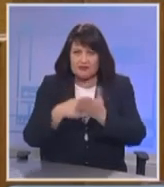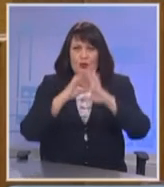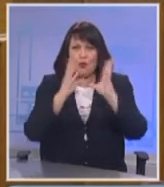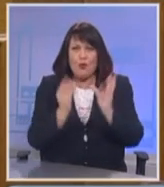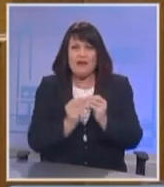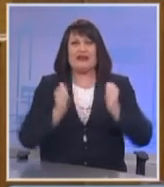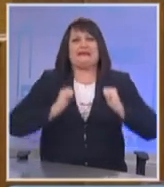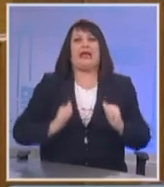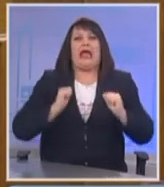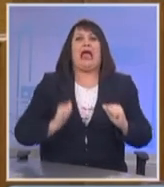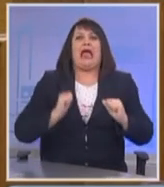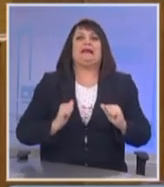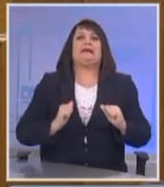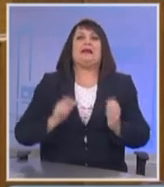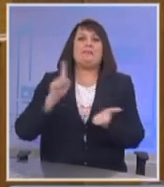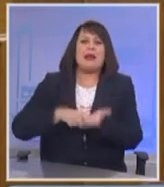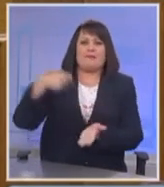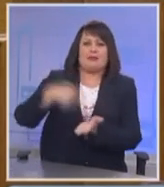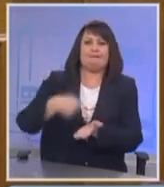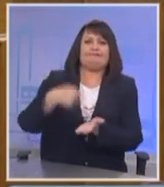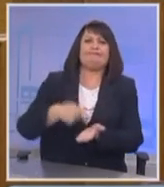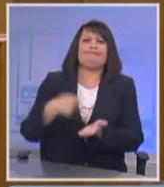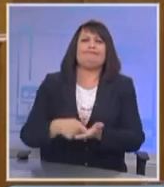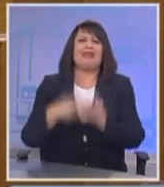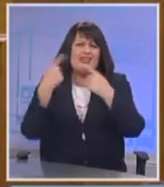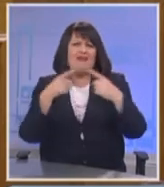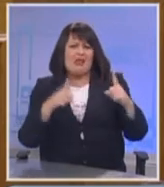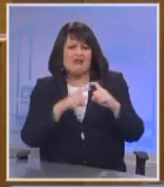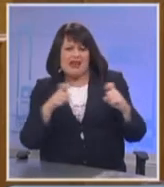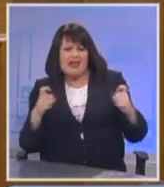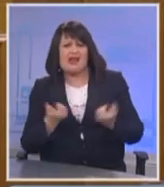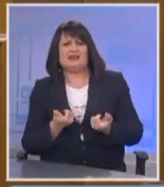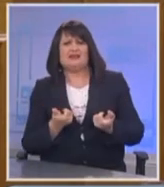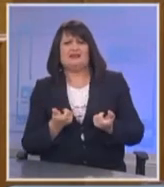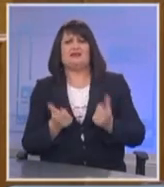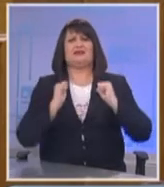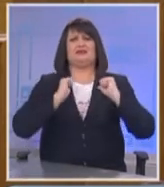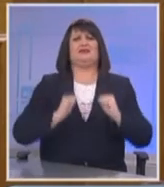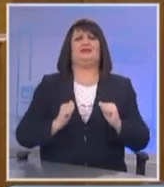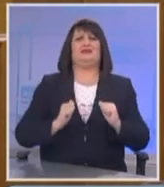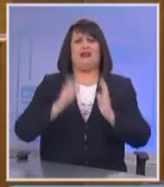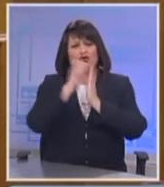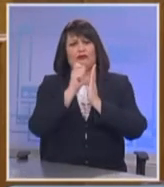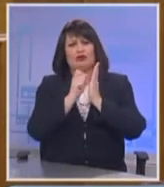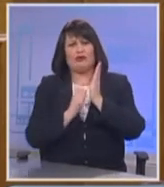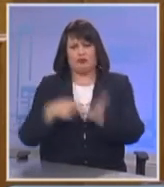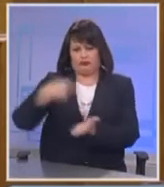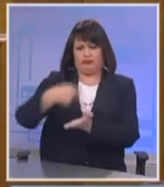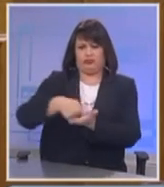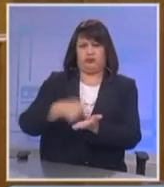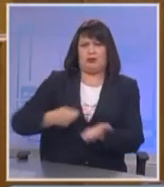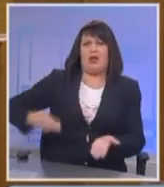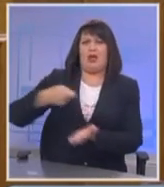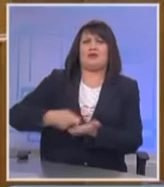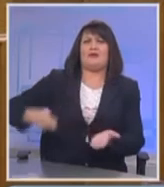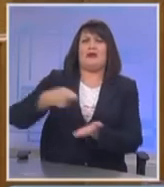είναι καινούρια, πρέπει να γεμίσει με μια σειρά υλικά την περίφημη σχολική λίστα. Λέει η κυβέρνηση,